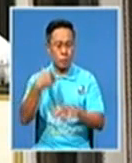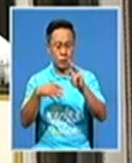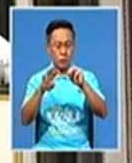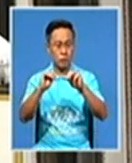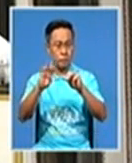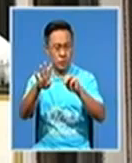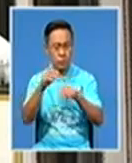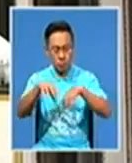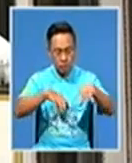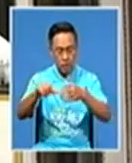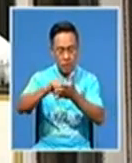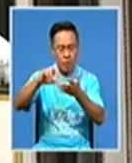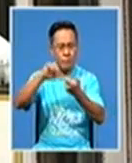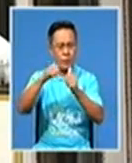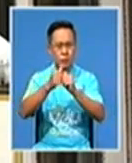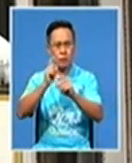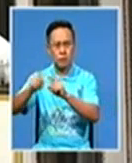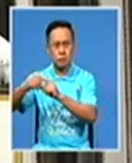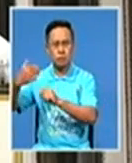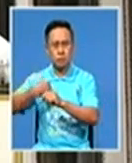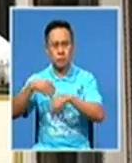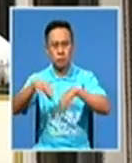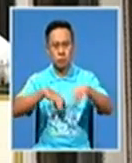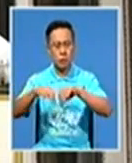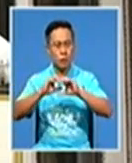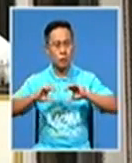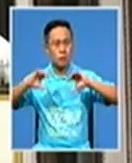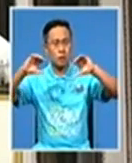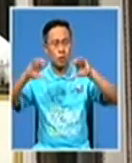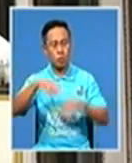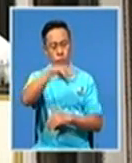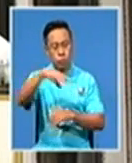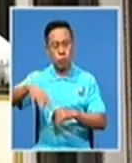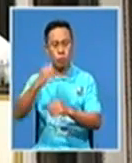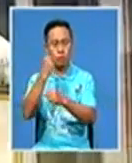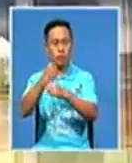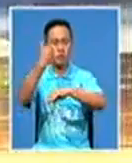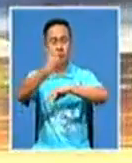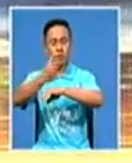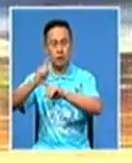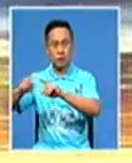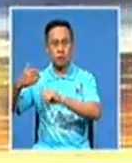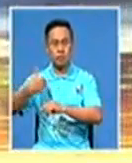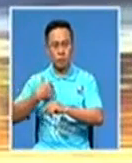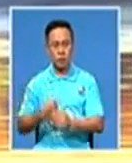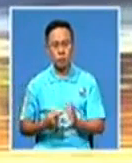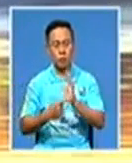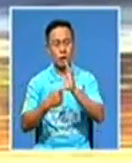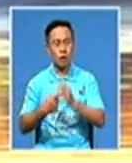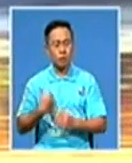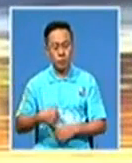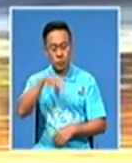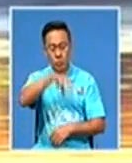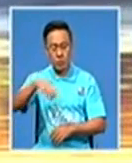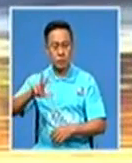ารดำเนินการคลี่คลายปมปัญหาในการบริหารราชการของเจ้าที่ระดับสูงโดยการชี้มูลของ3หน่วยง